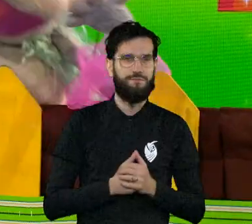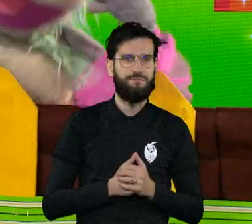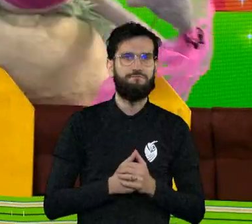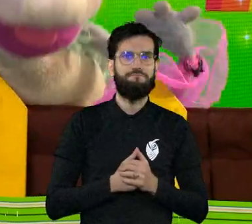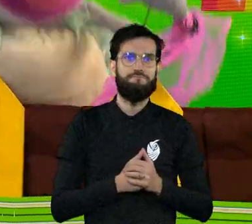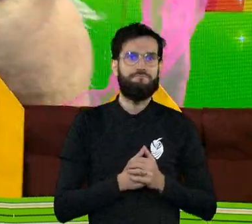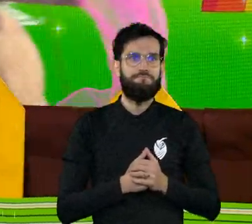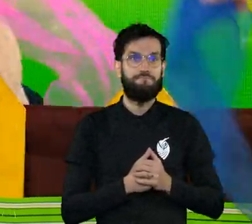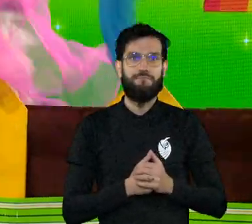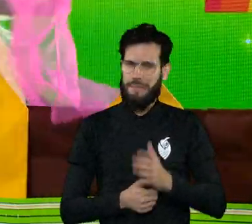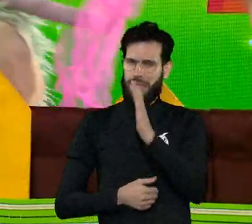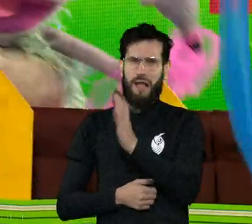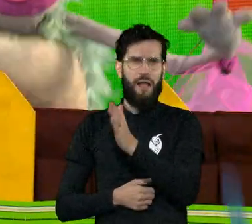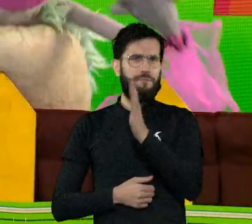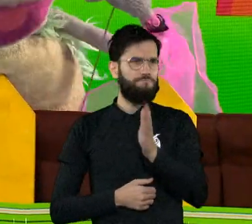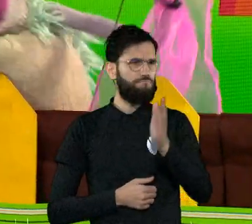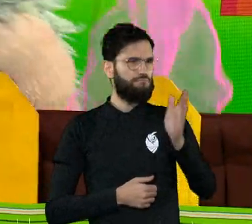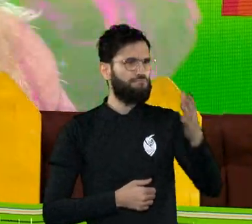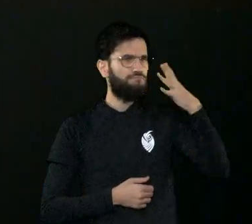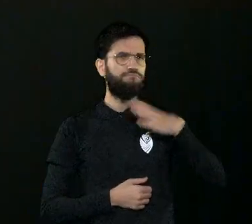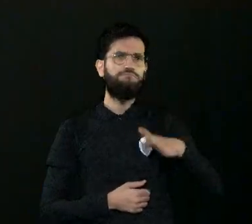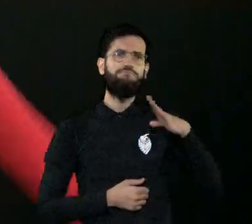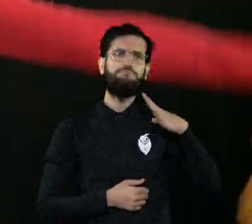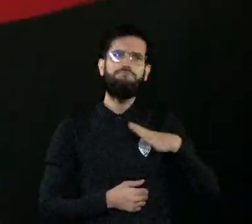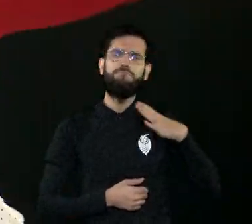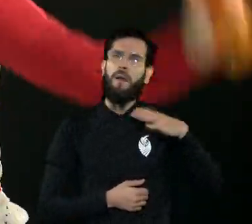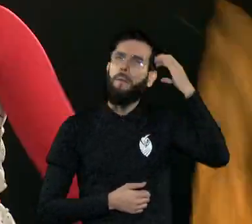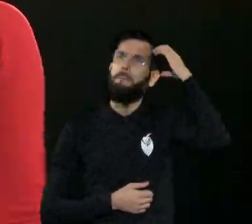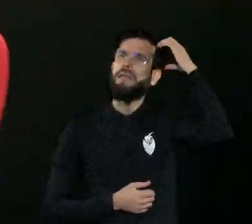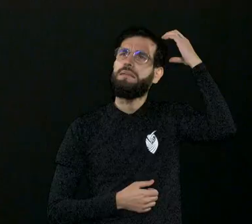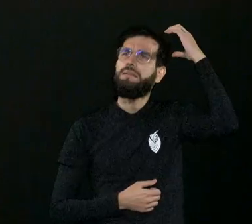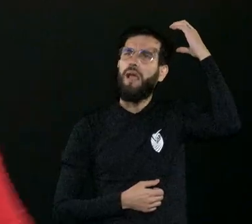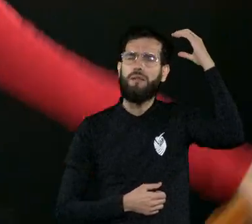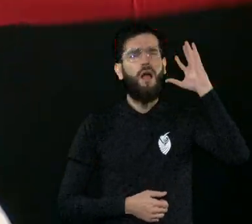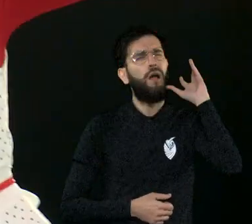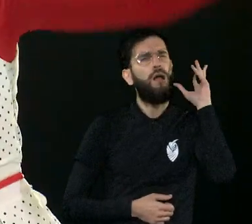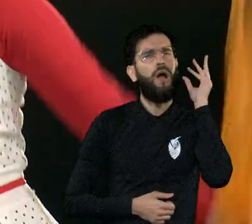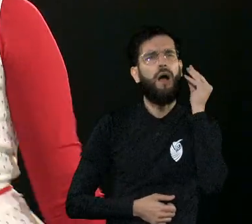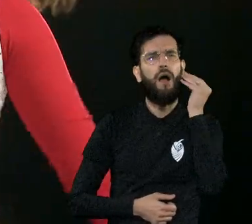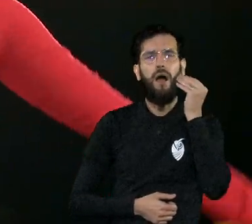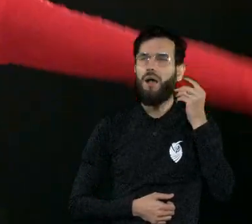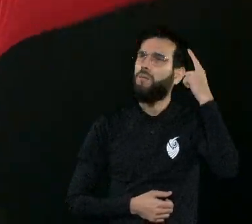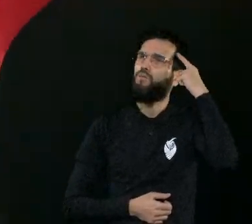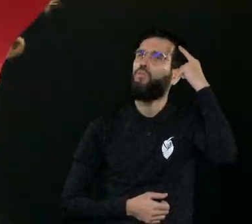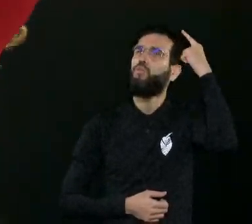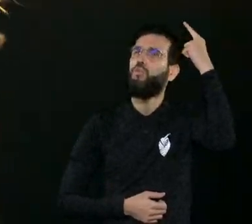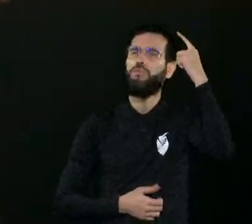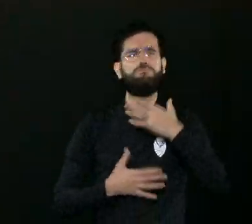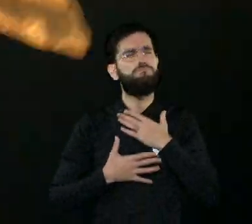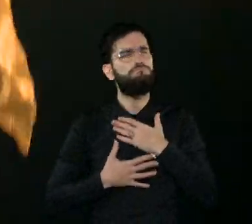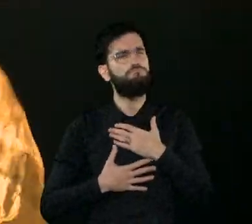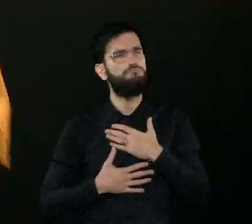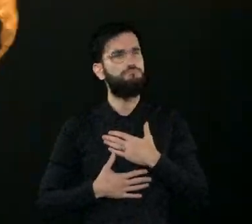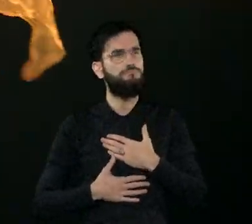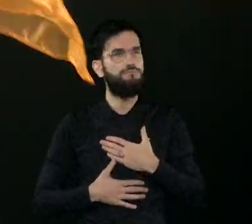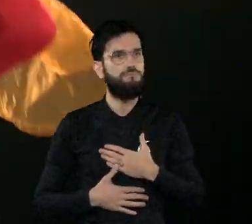Každá chce byť princezná, krásna, múdra, ľúbezná, na hlave